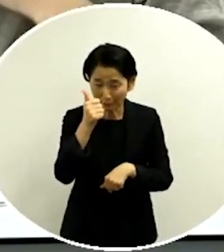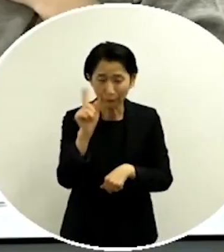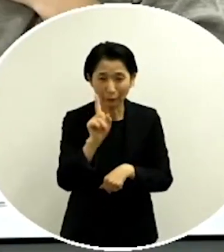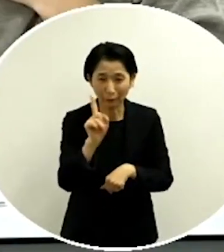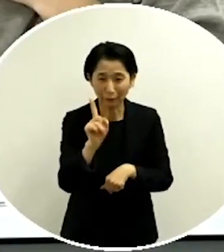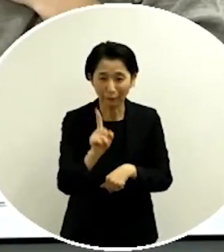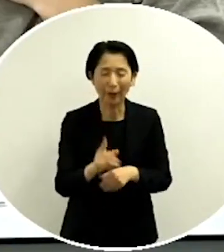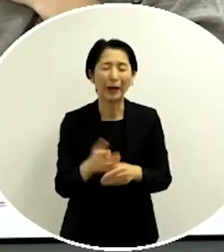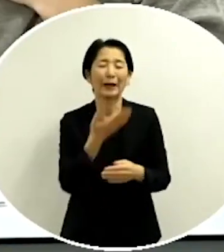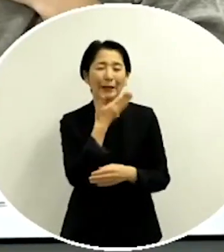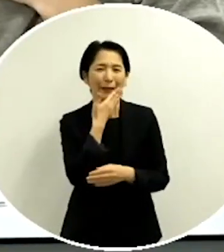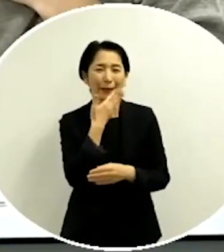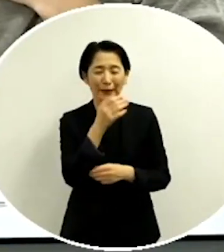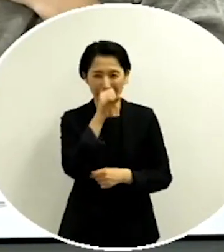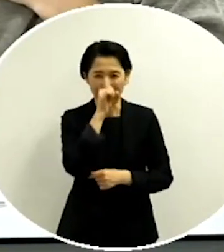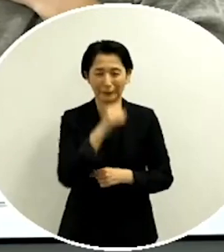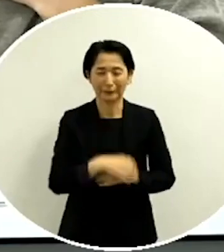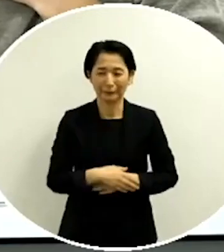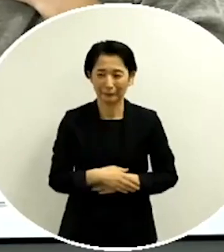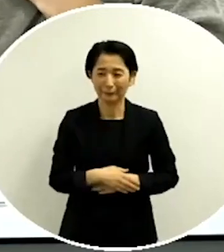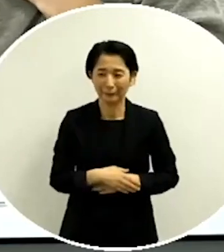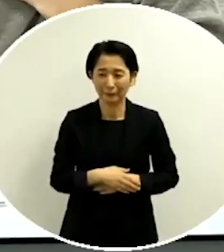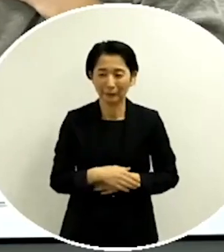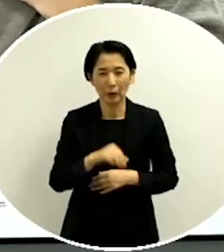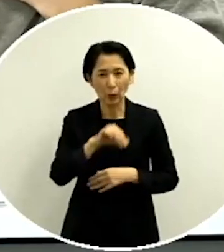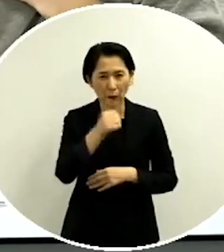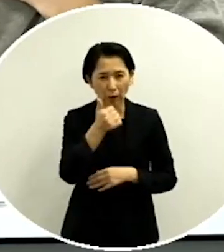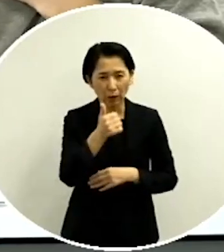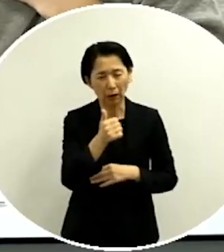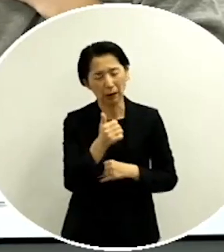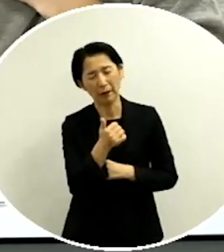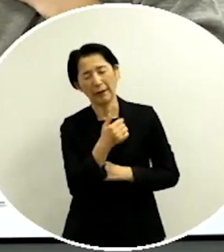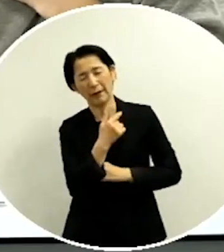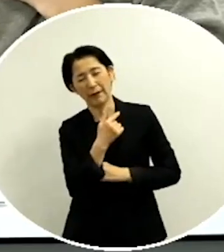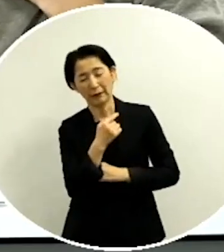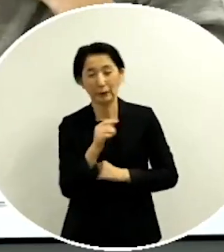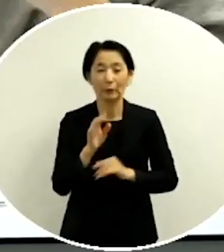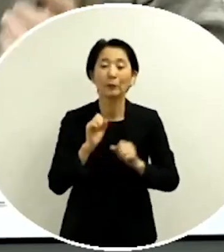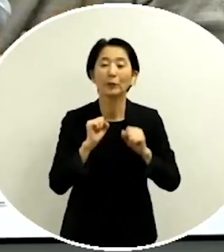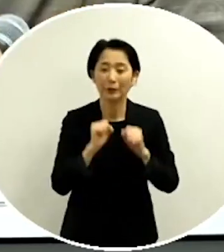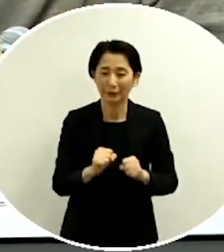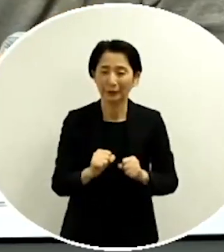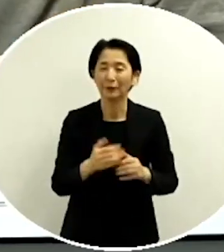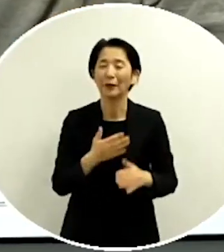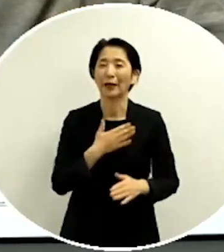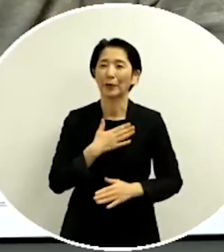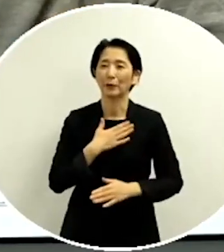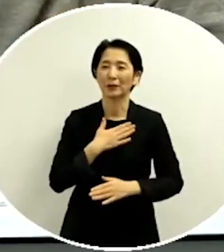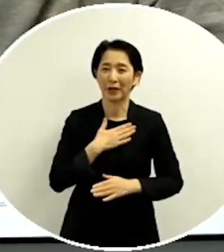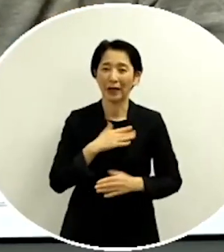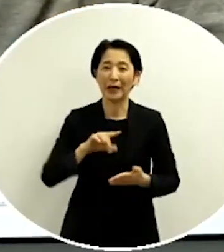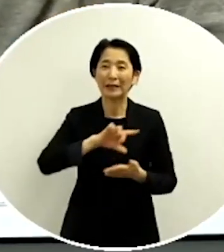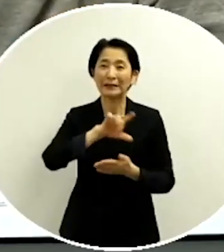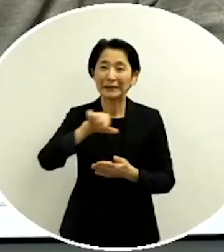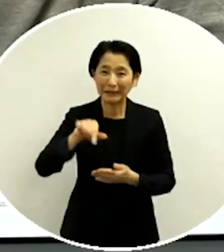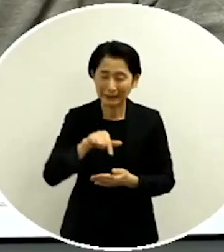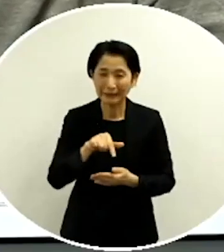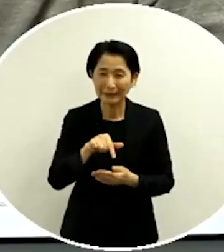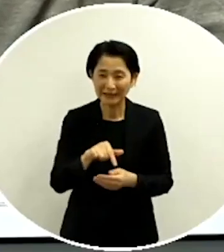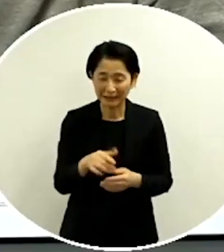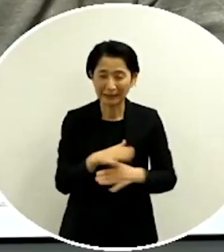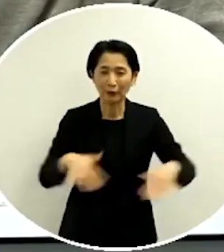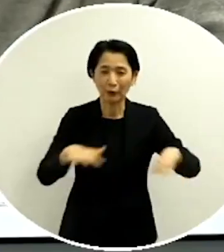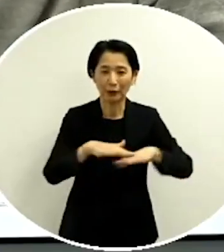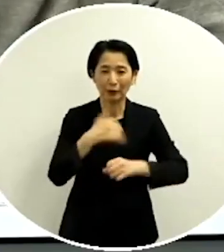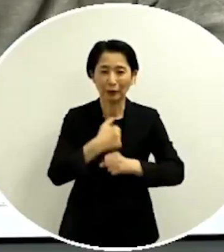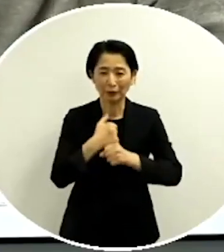ありました500円度も結構にの足の方もいるはいじゃあそういう前提で地域のネットワークづくりを支援したいと